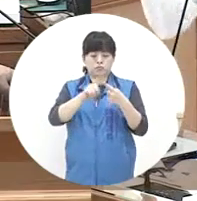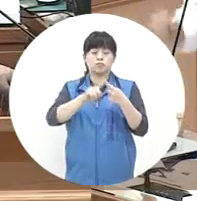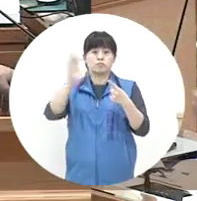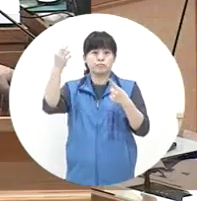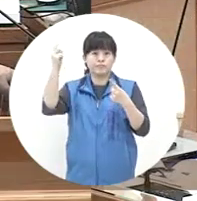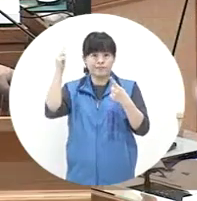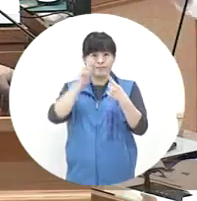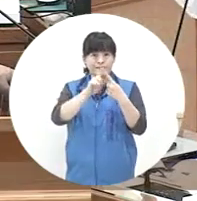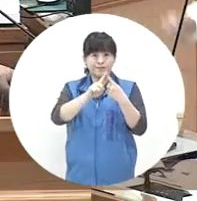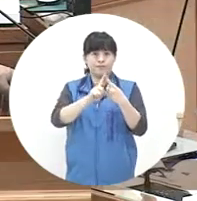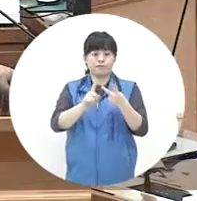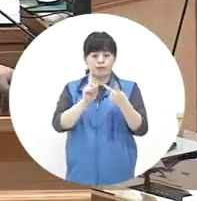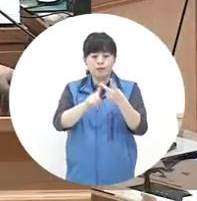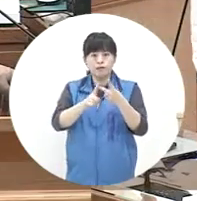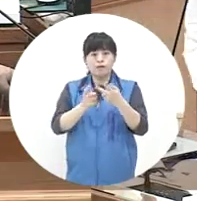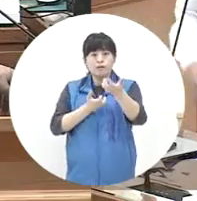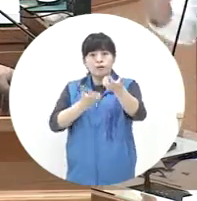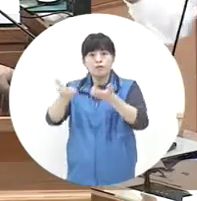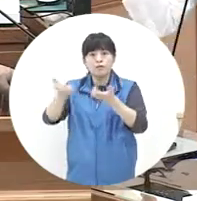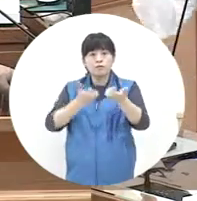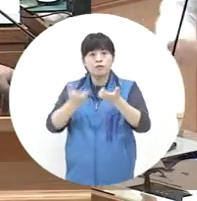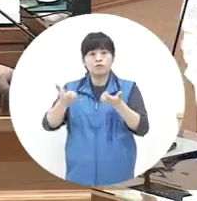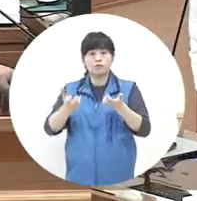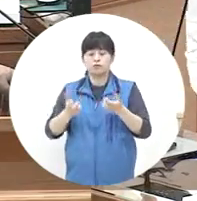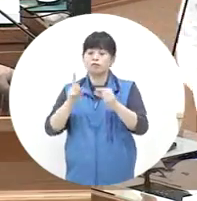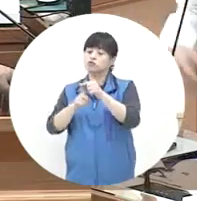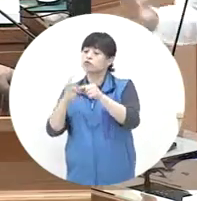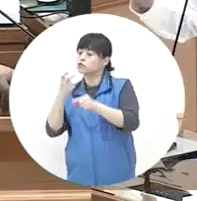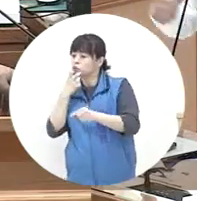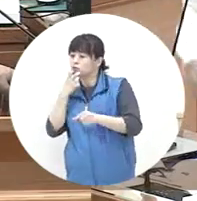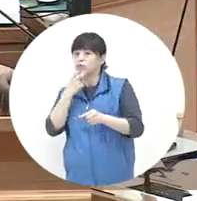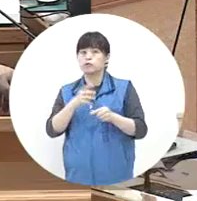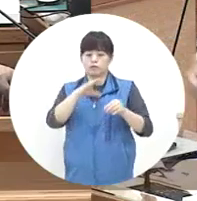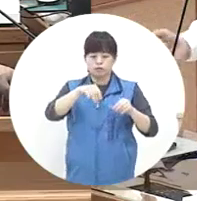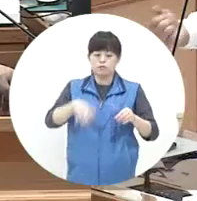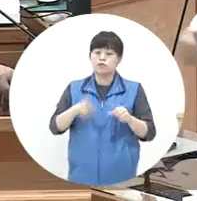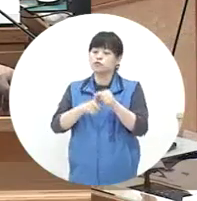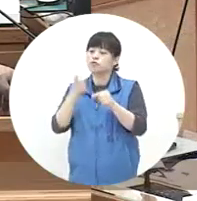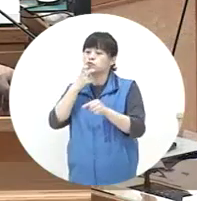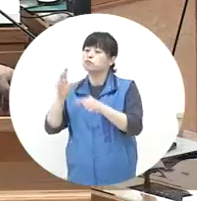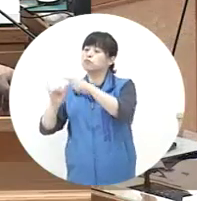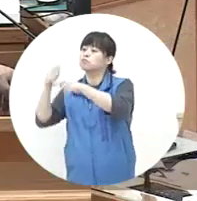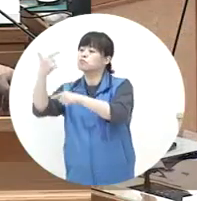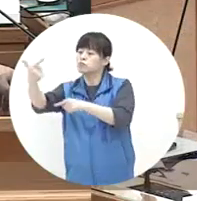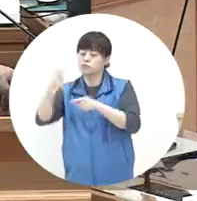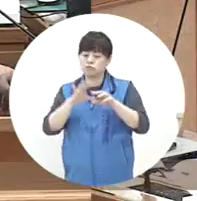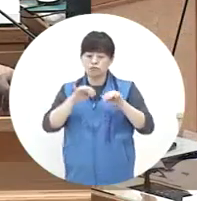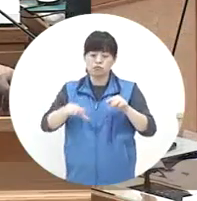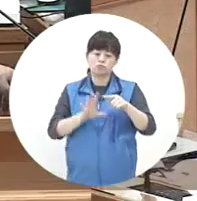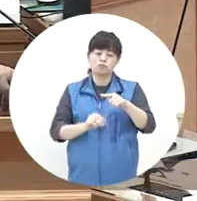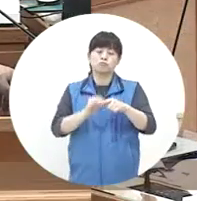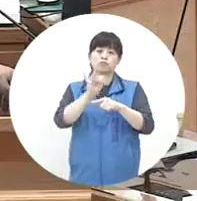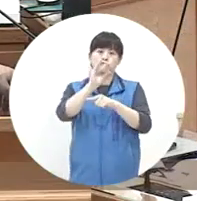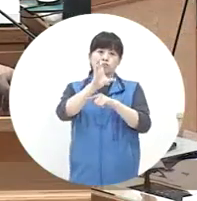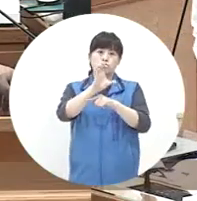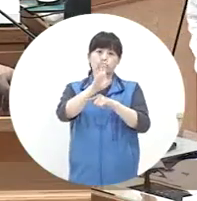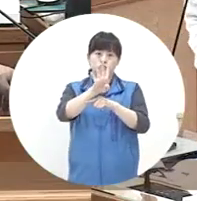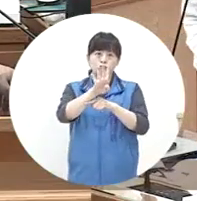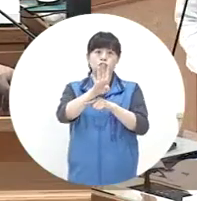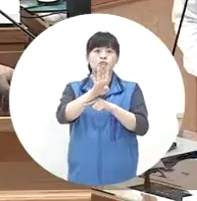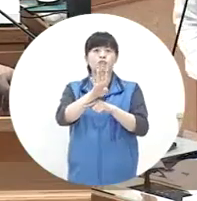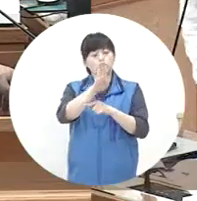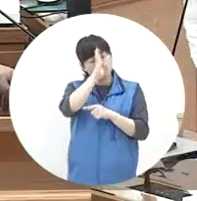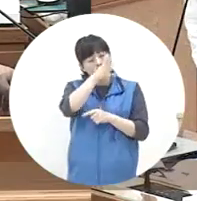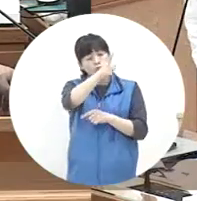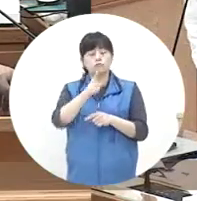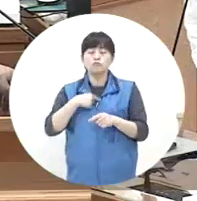第二个分配，中央跟地方，中央占6%，地方总共占94%。那请问一下，你是